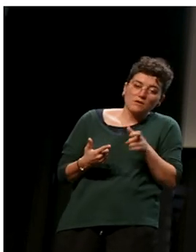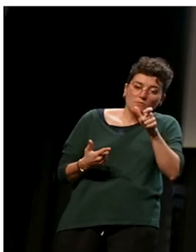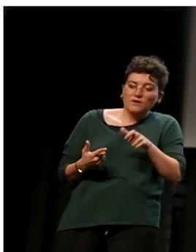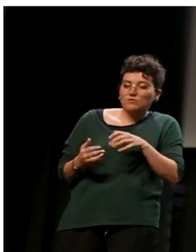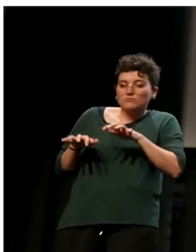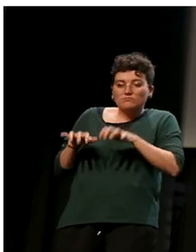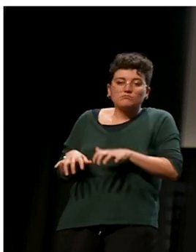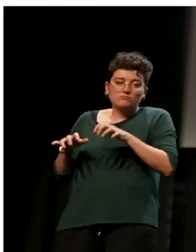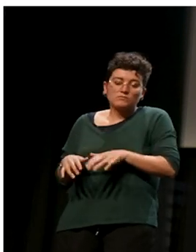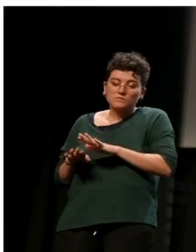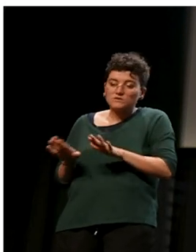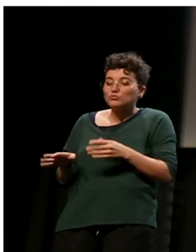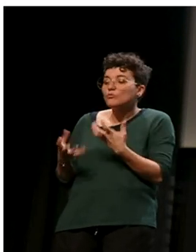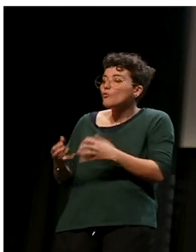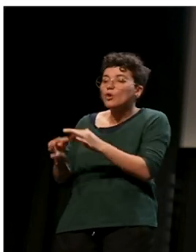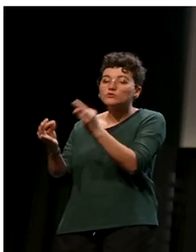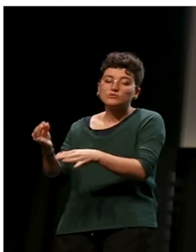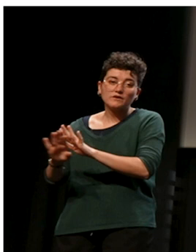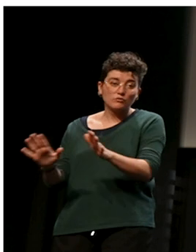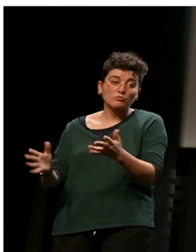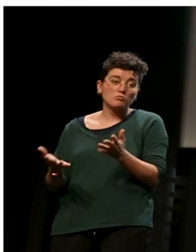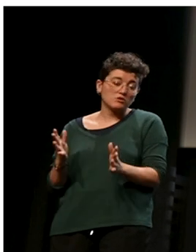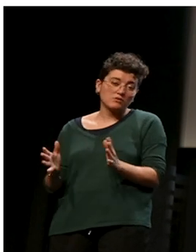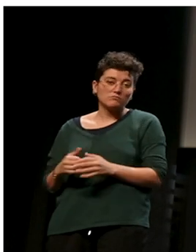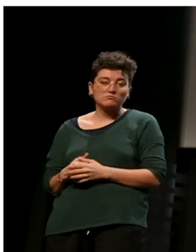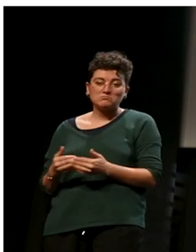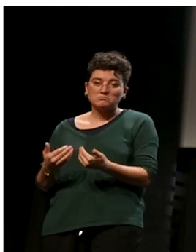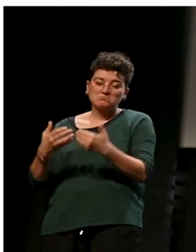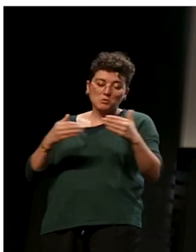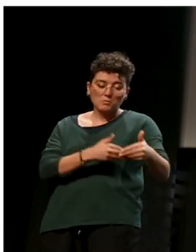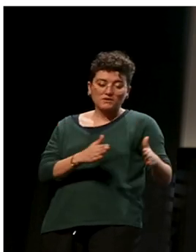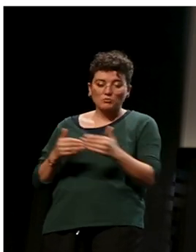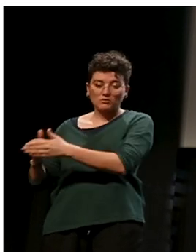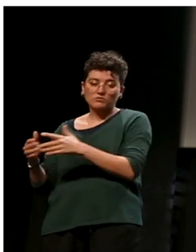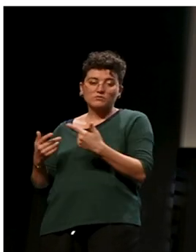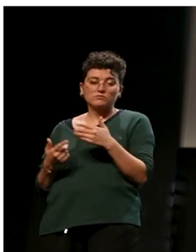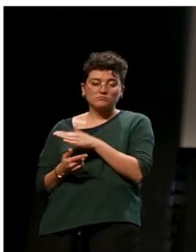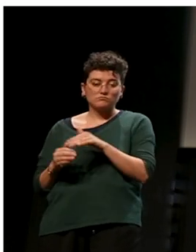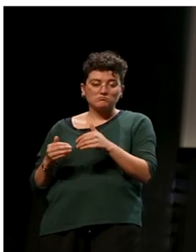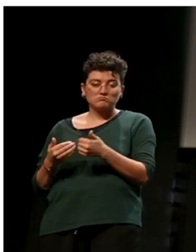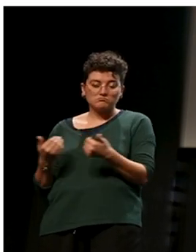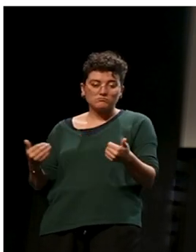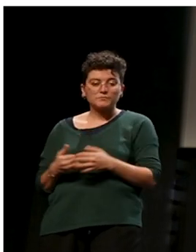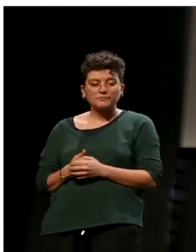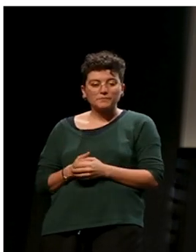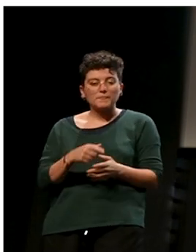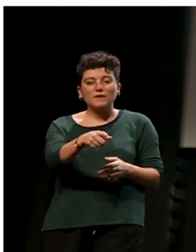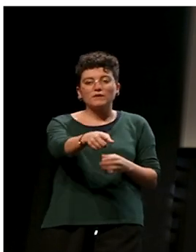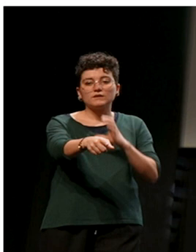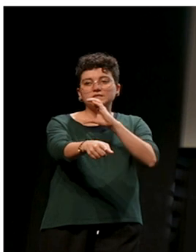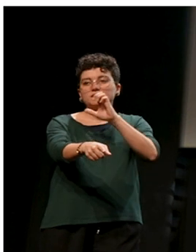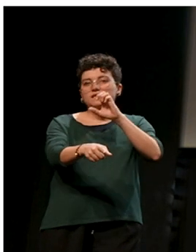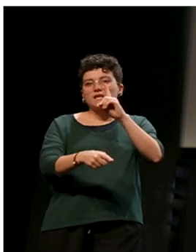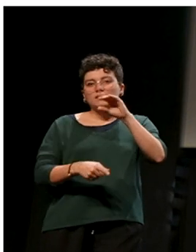quoi, ceux qui se contentent du résultat de la machine. Quoi. Cédric ? Oui, moi, je voulais déjà réagir sur